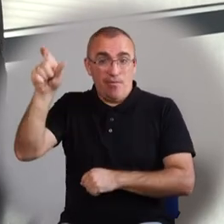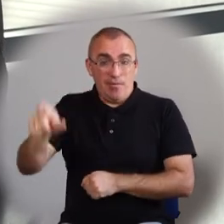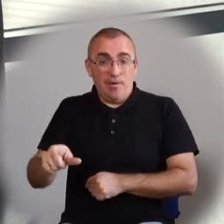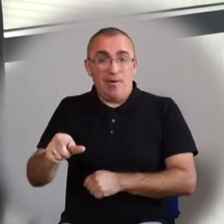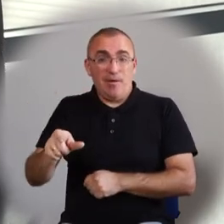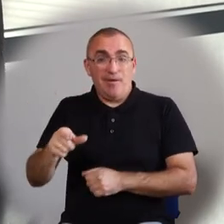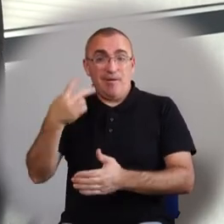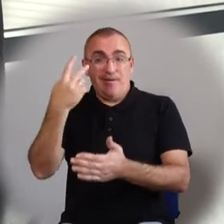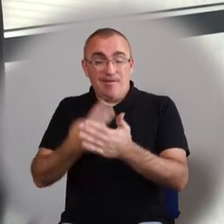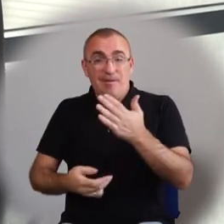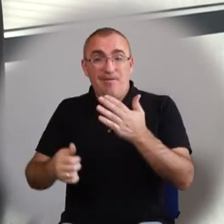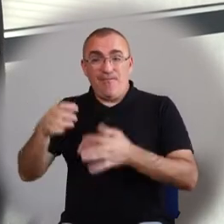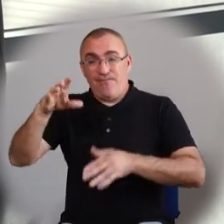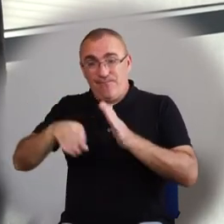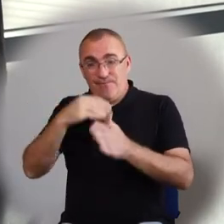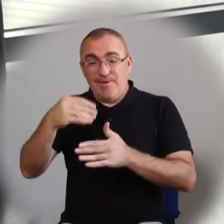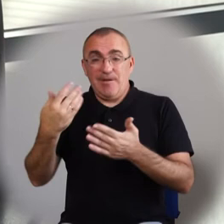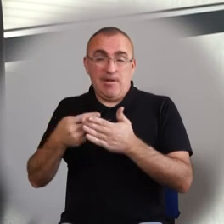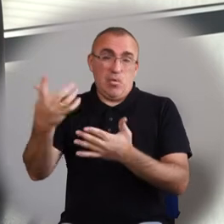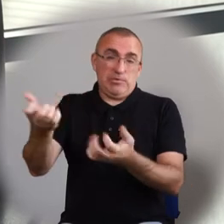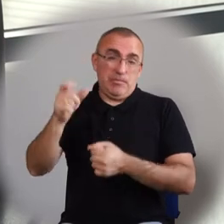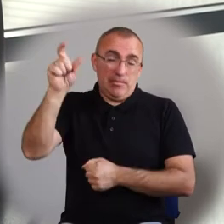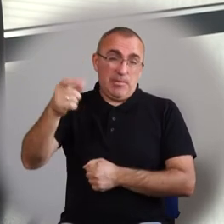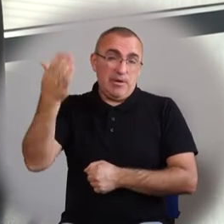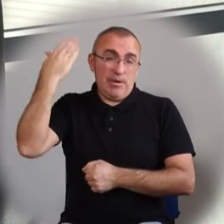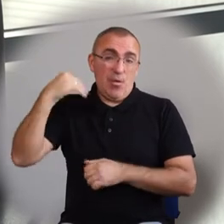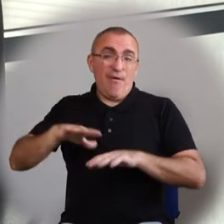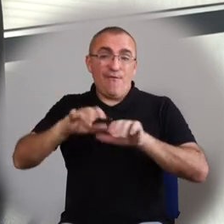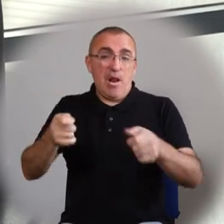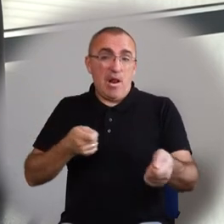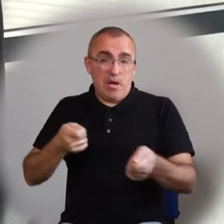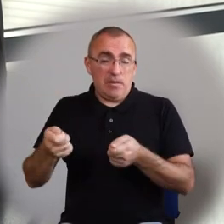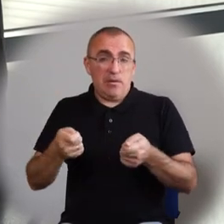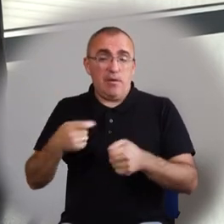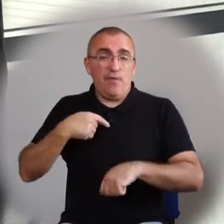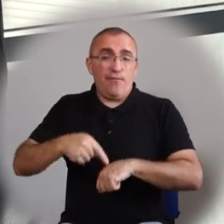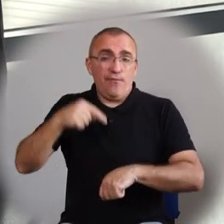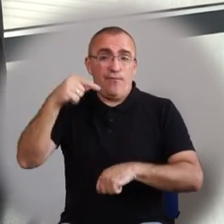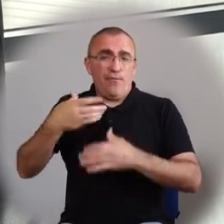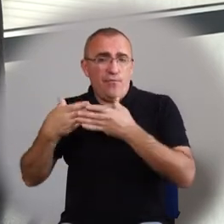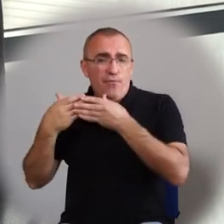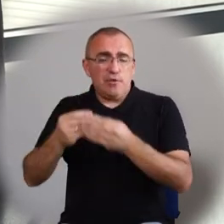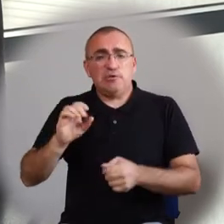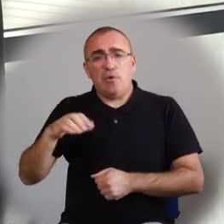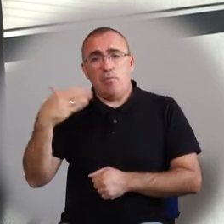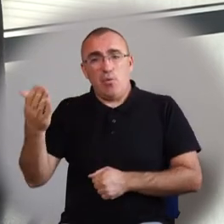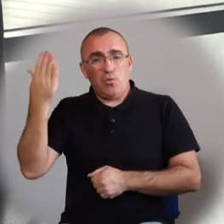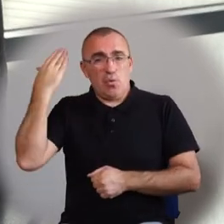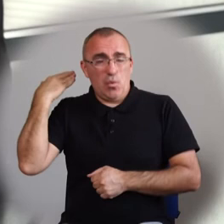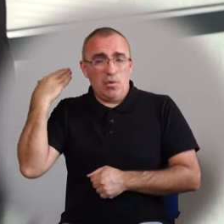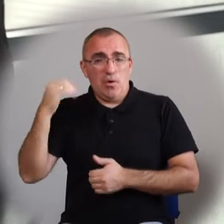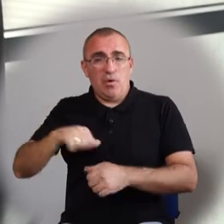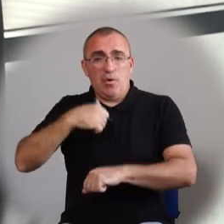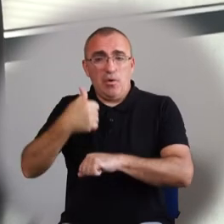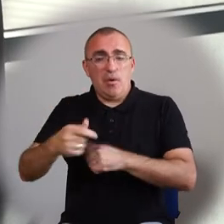міського голови. І він тоді, як аутсайдер виборчих перегонів, ну принаймні так його сприймала тодішня влада, відчував шалений тиск з